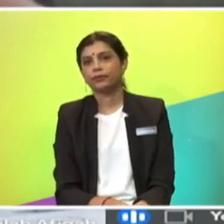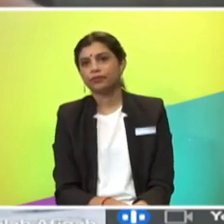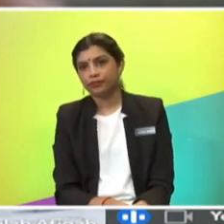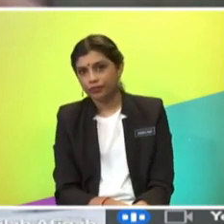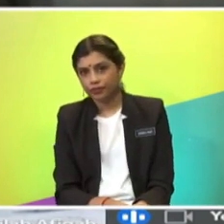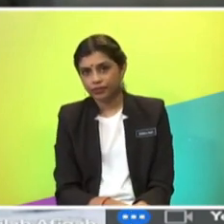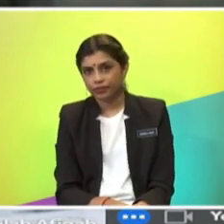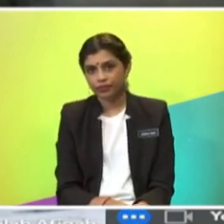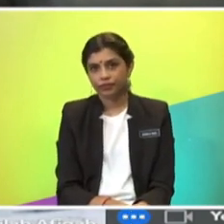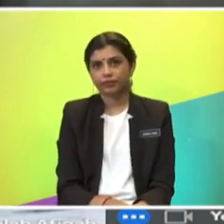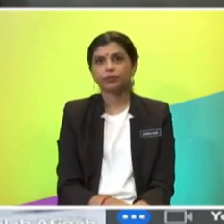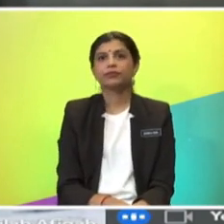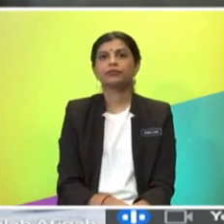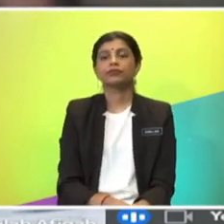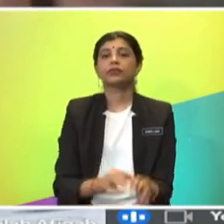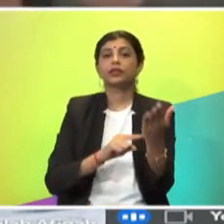seterusnya.